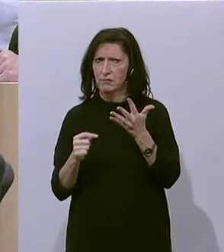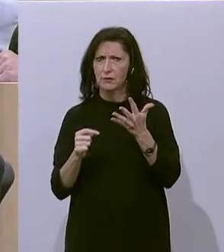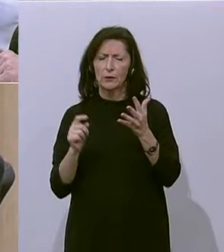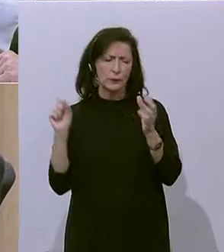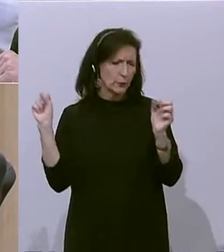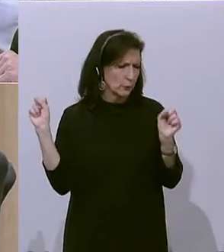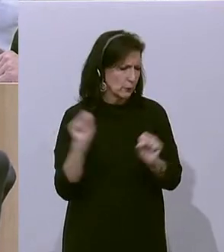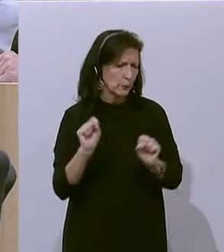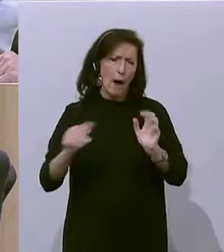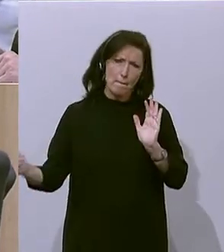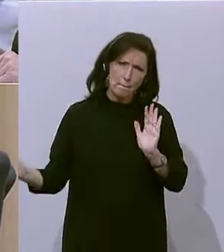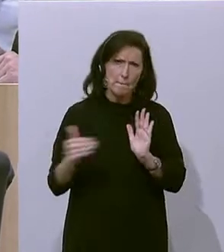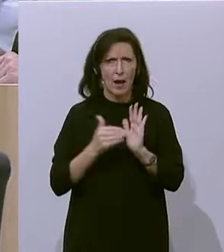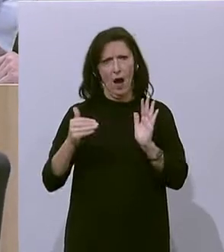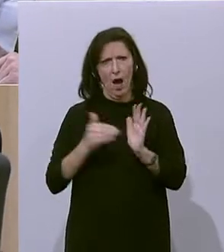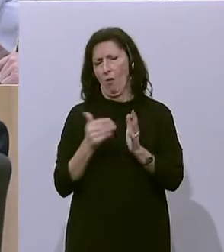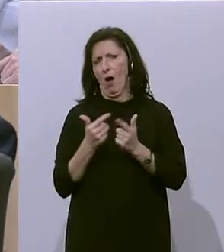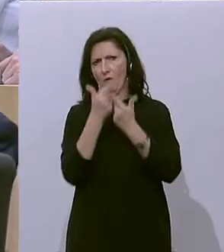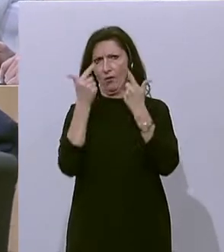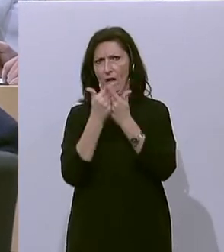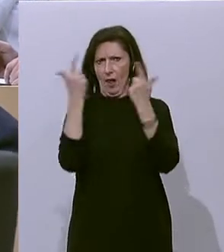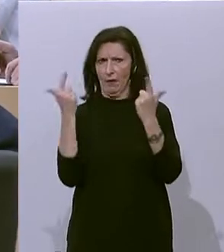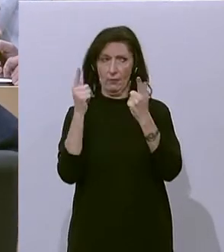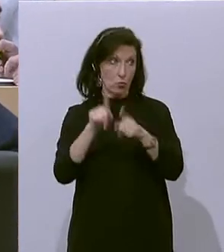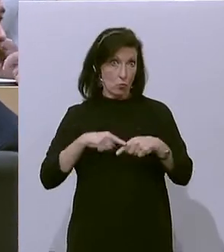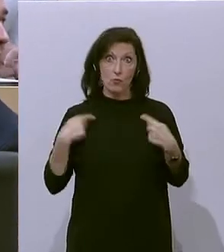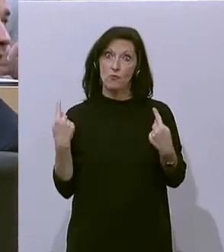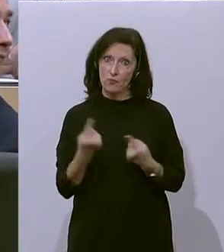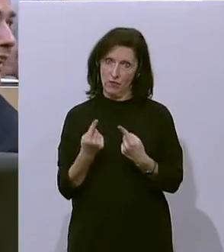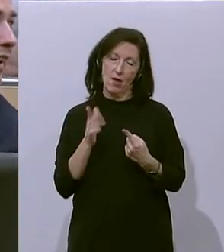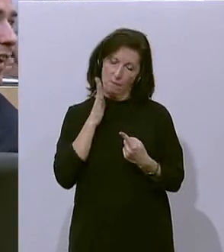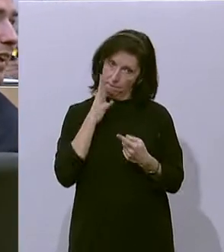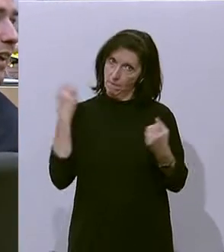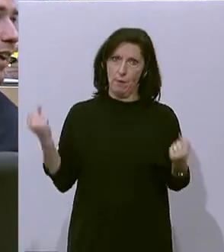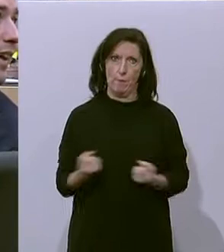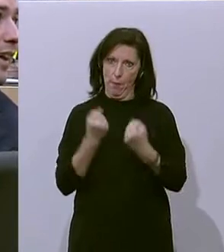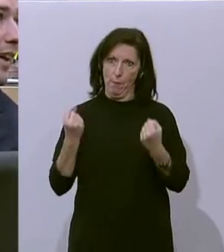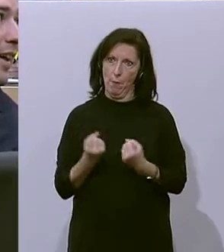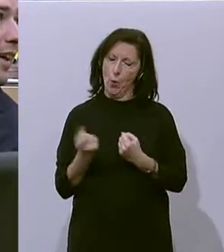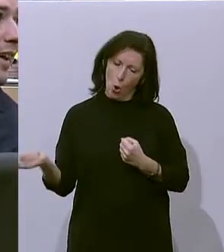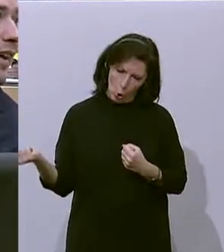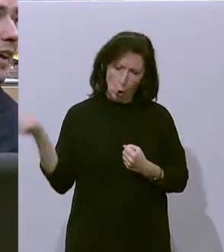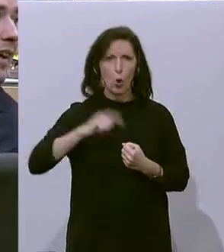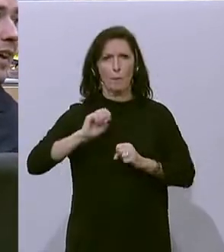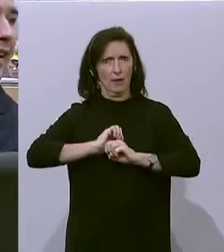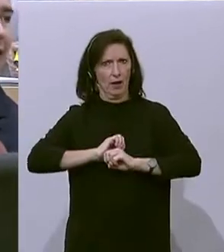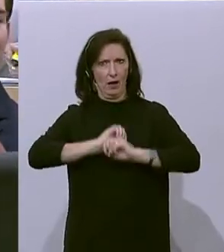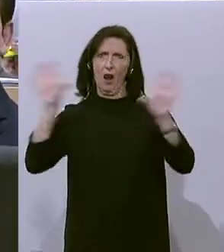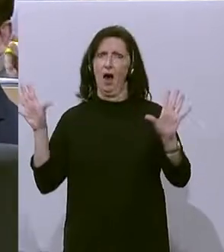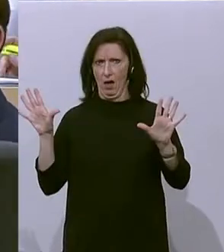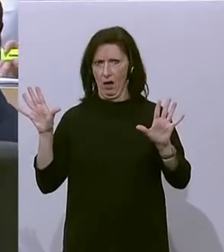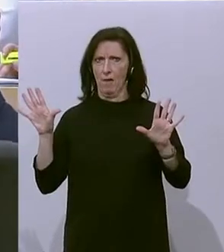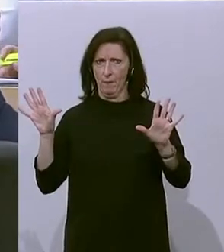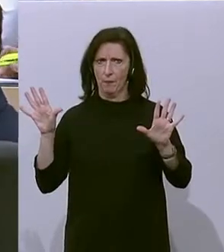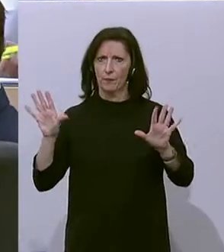zutiefst aufklärungsbedürftig. Und wir werden dafür sorgen, dass diese Aufklärung erfolgt.